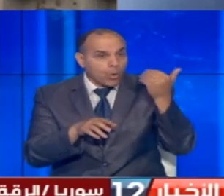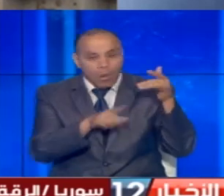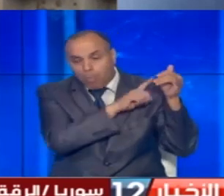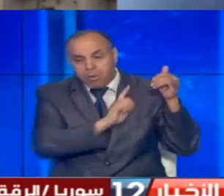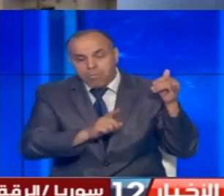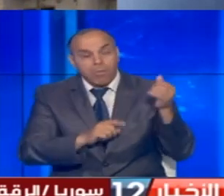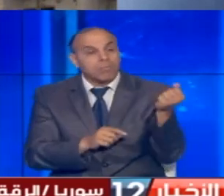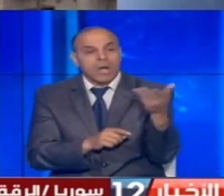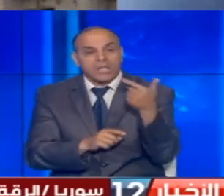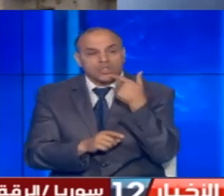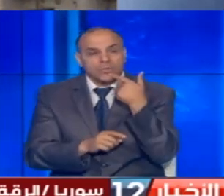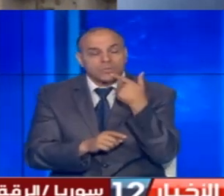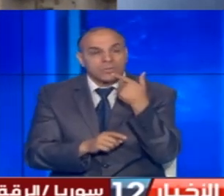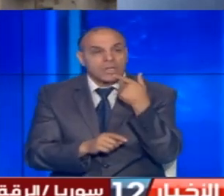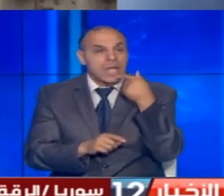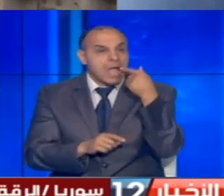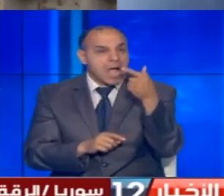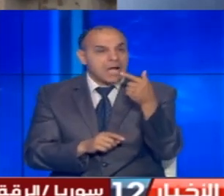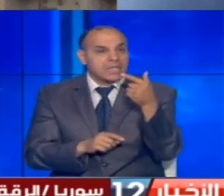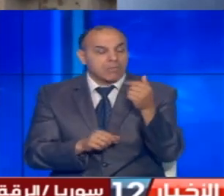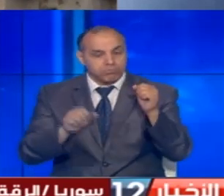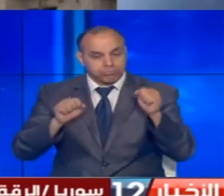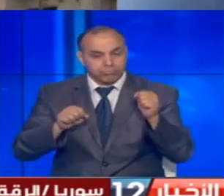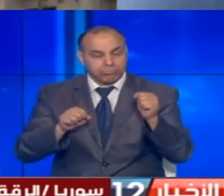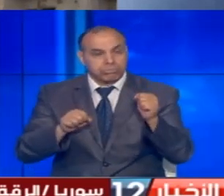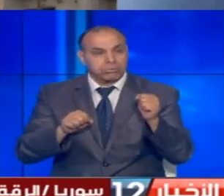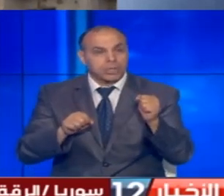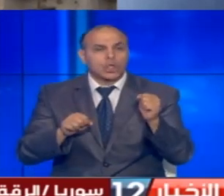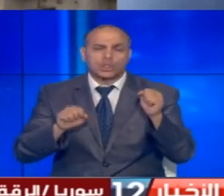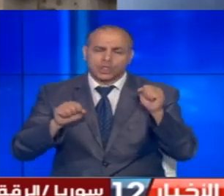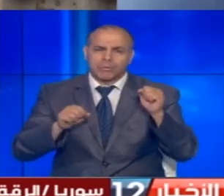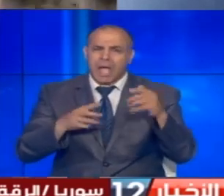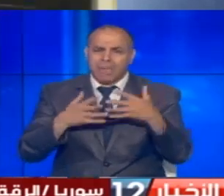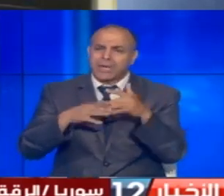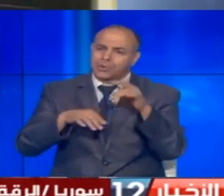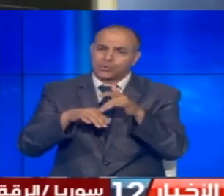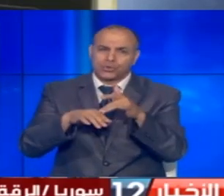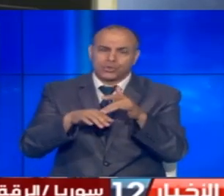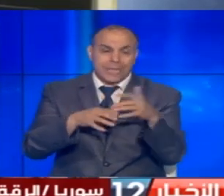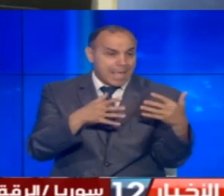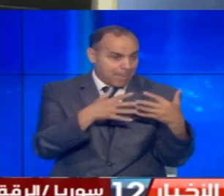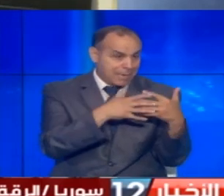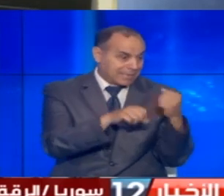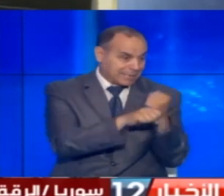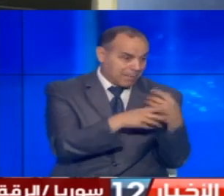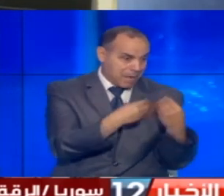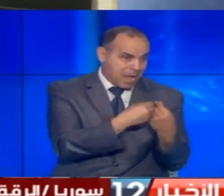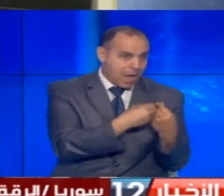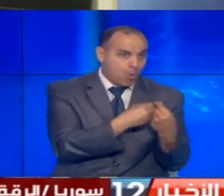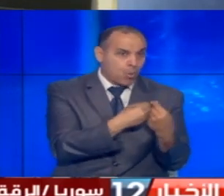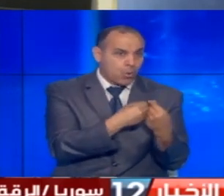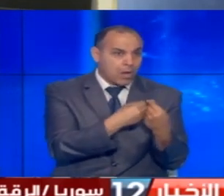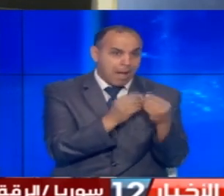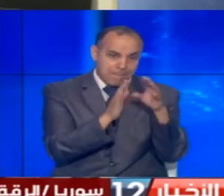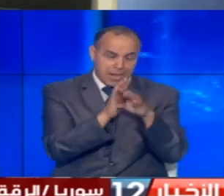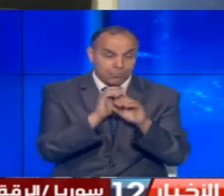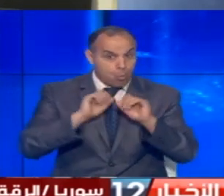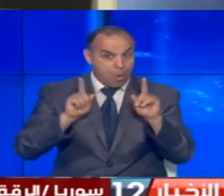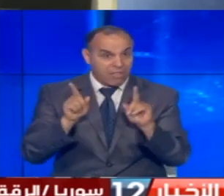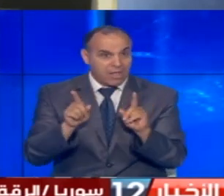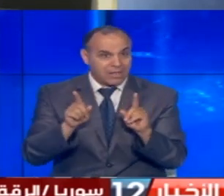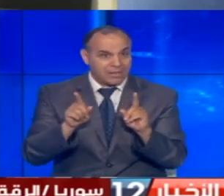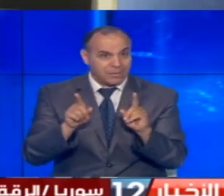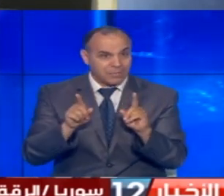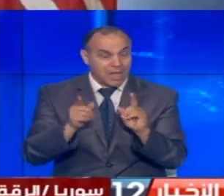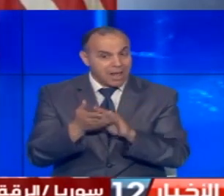الهجمات، موضحة أنه كان بالإمكان تفاديها لو عدلت الولايات المتحدة وحلفاؤها استراتيجيتها